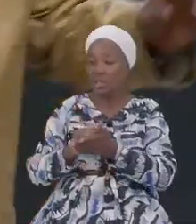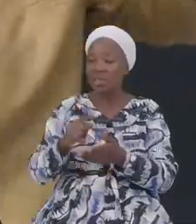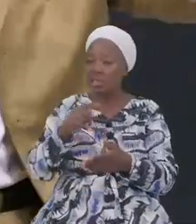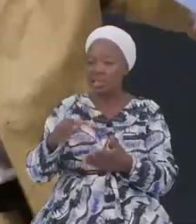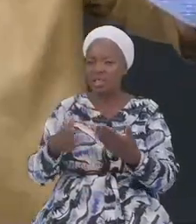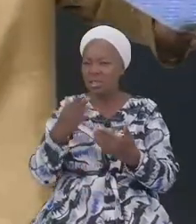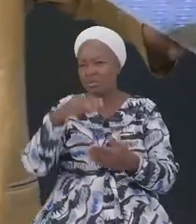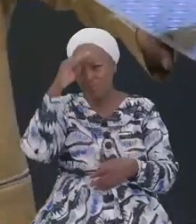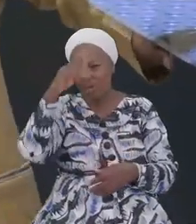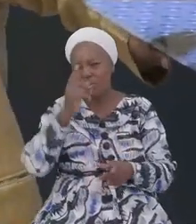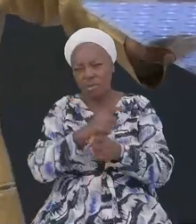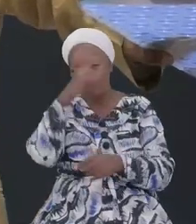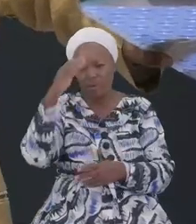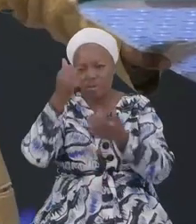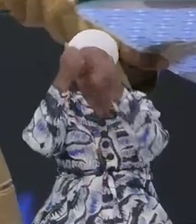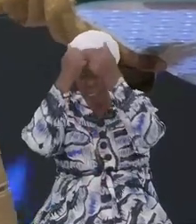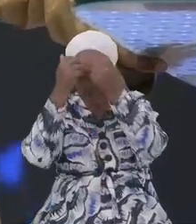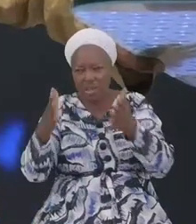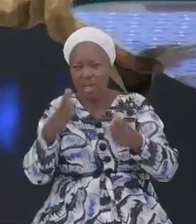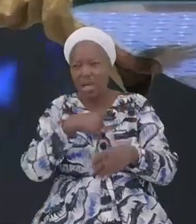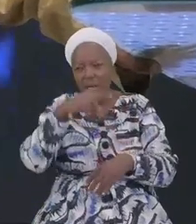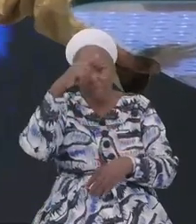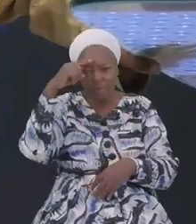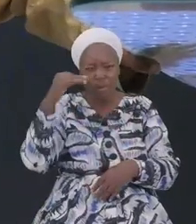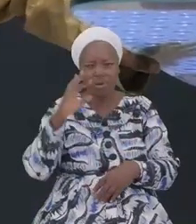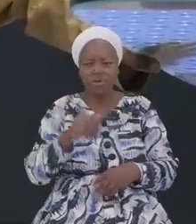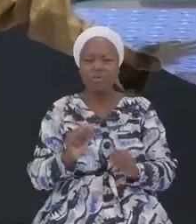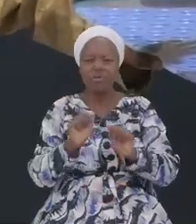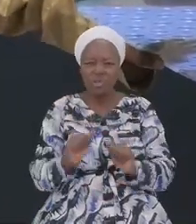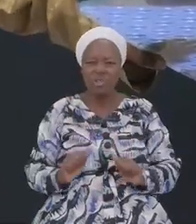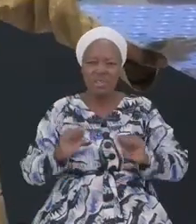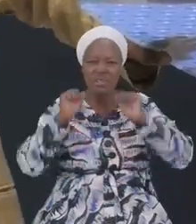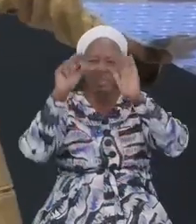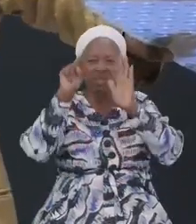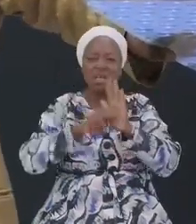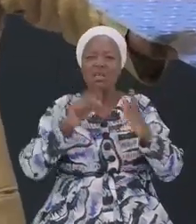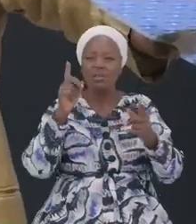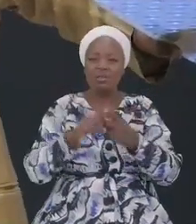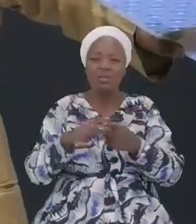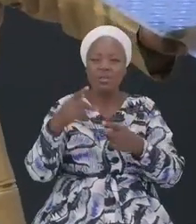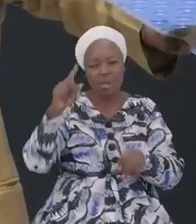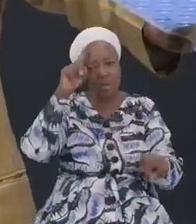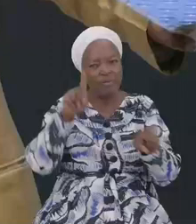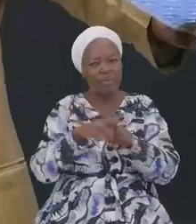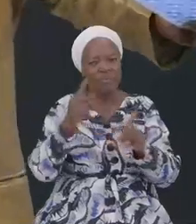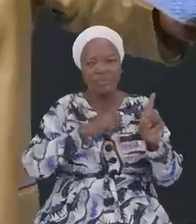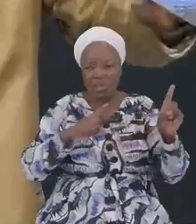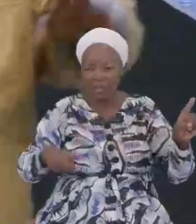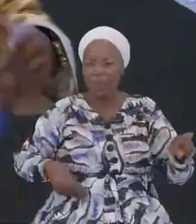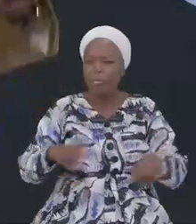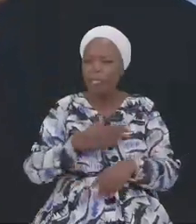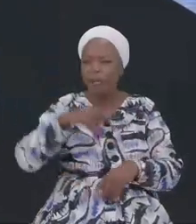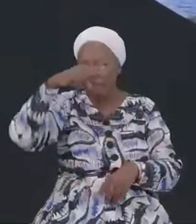affaire simple. À cause de l'obéissance, à cause de la soumission à l'alliance de Dieu et à